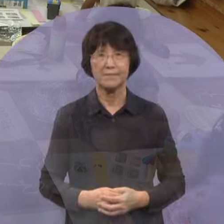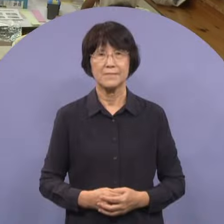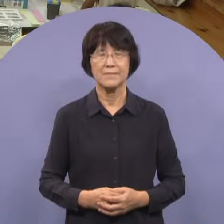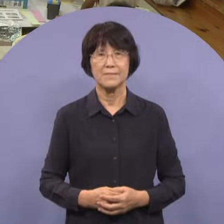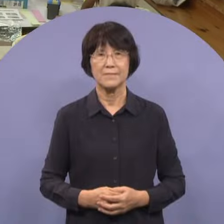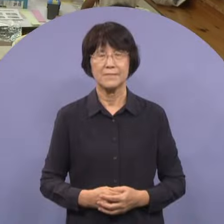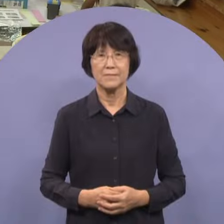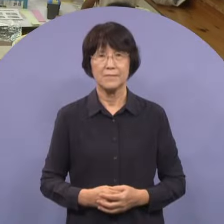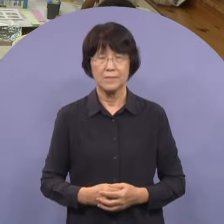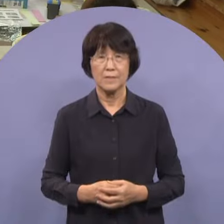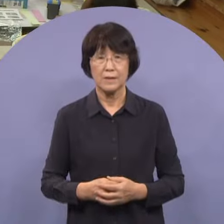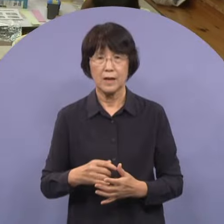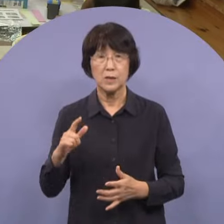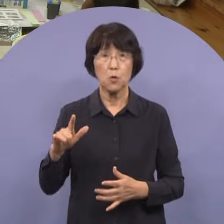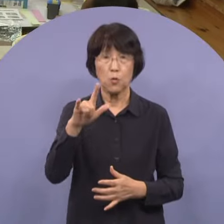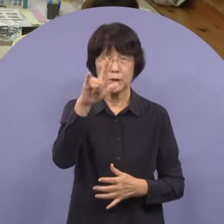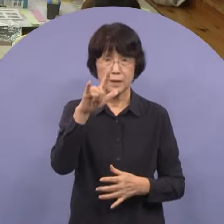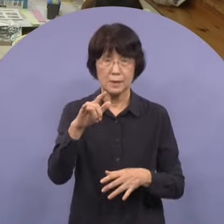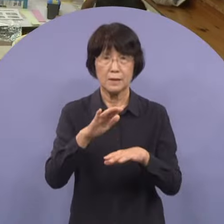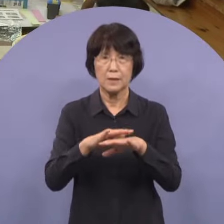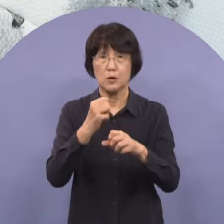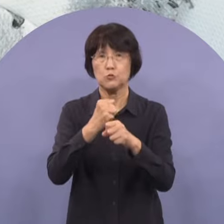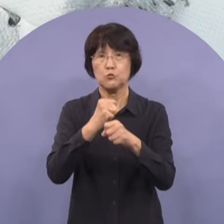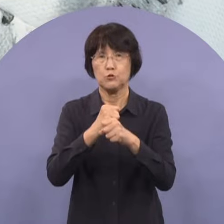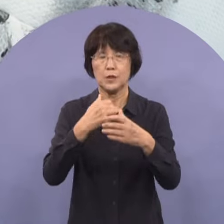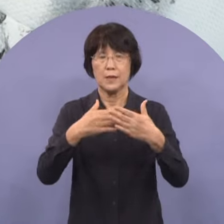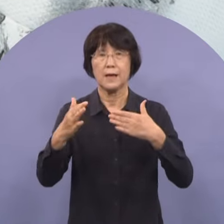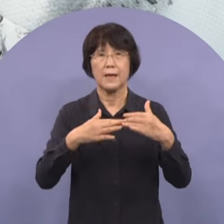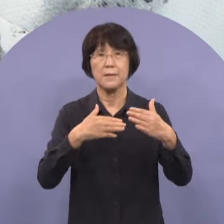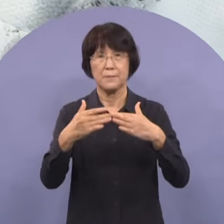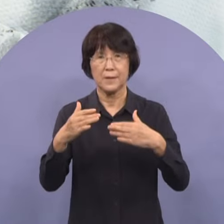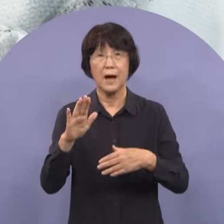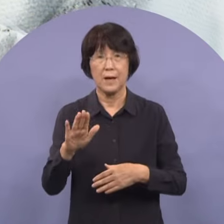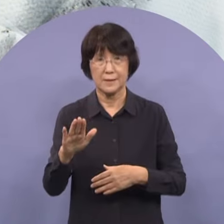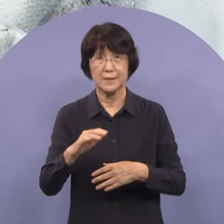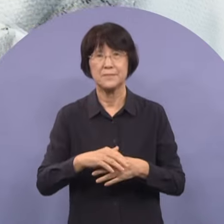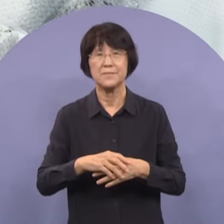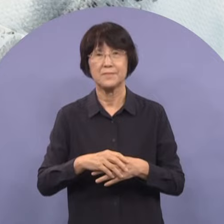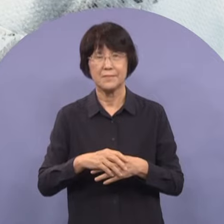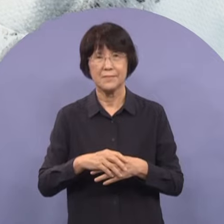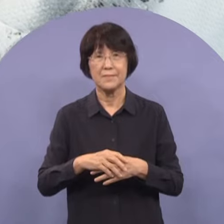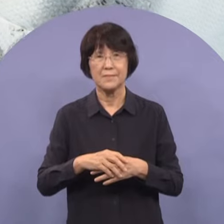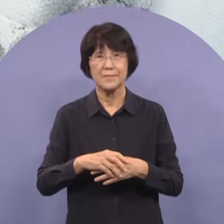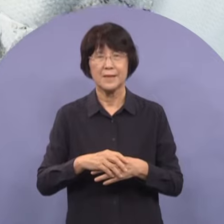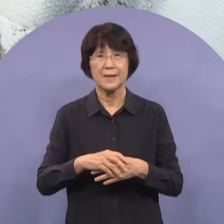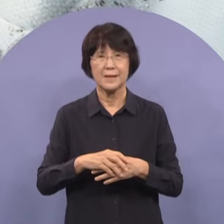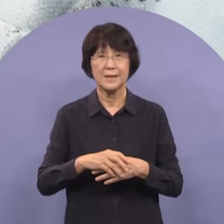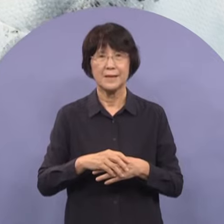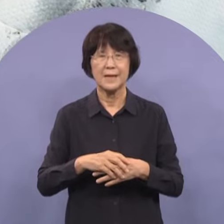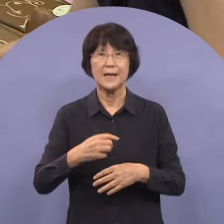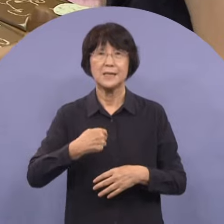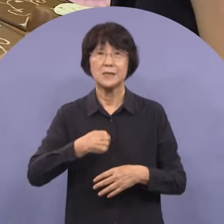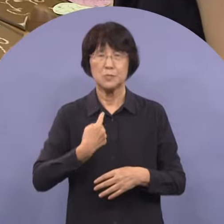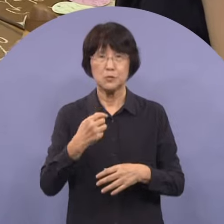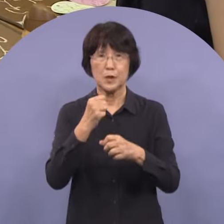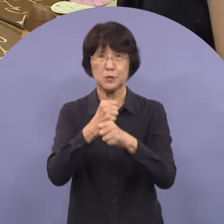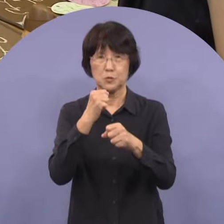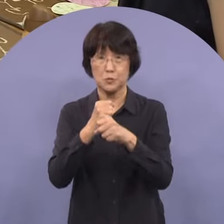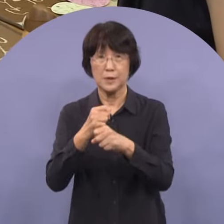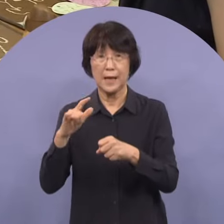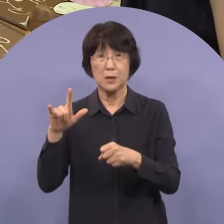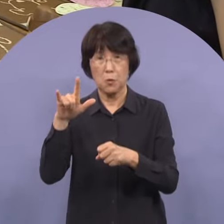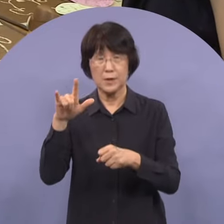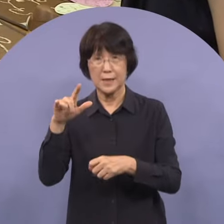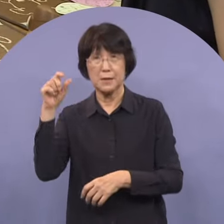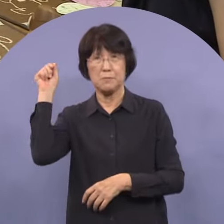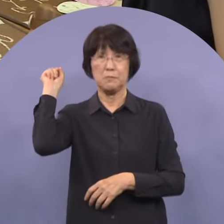また手作りの飛行機を作る工作体験コーナーも設けられ、子どもたちは出来上がった飛行機を玄